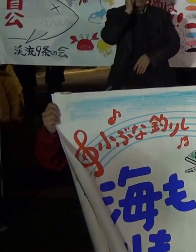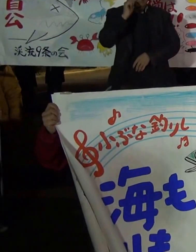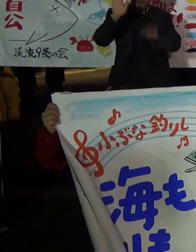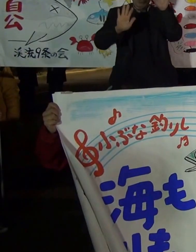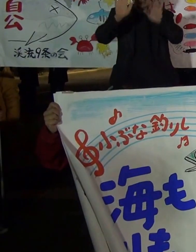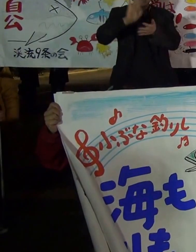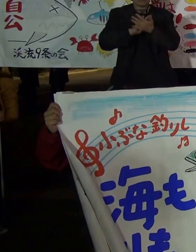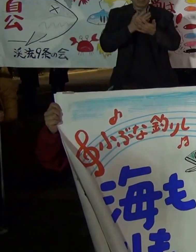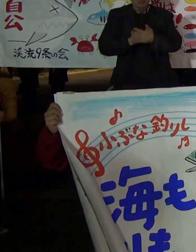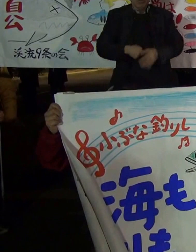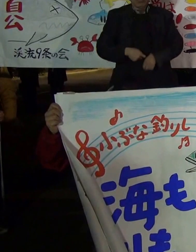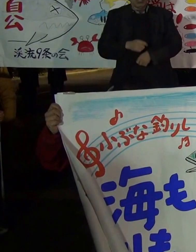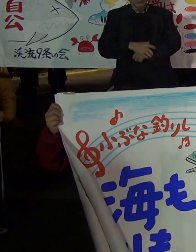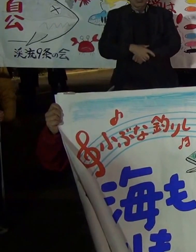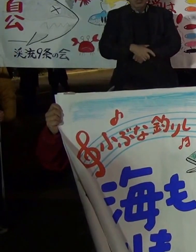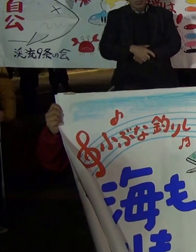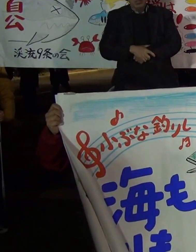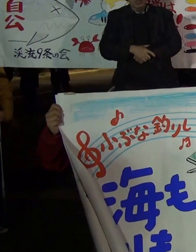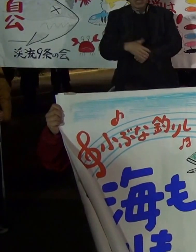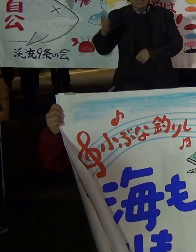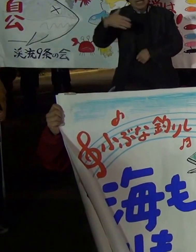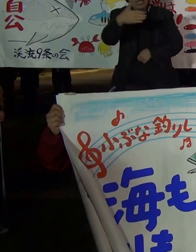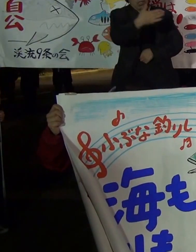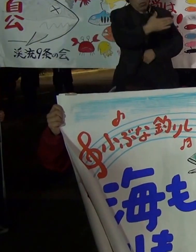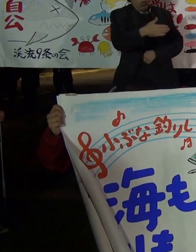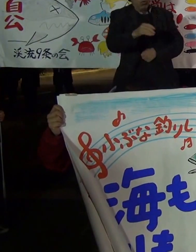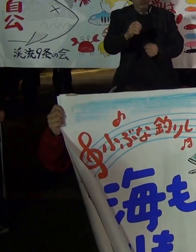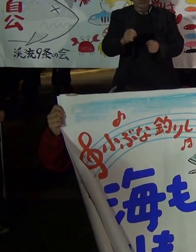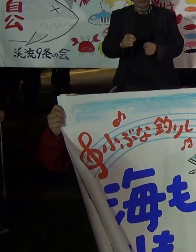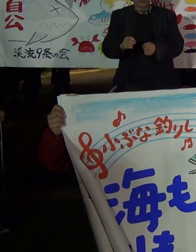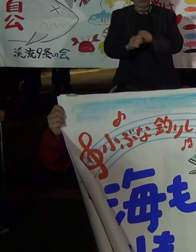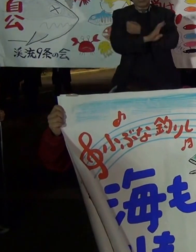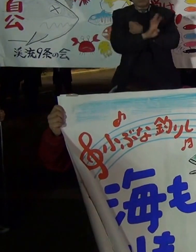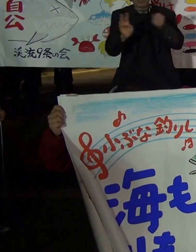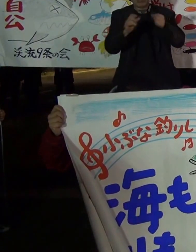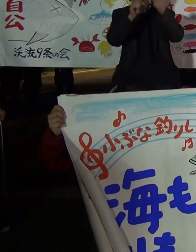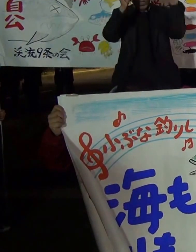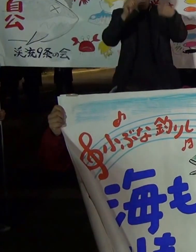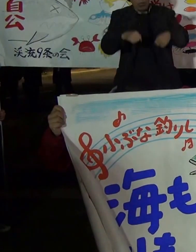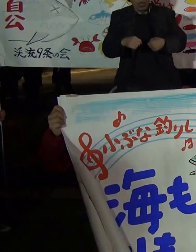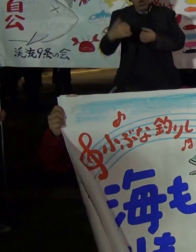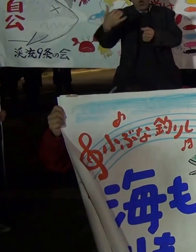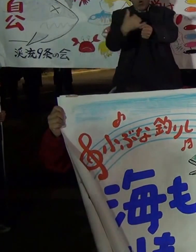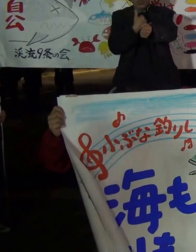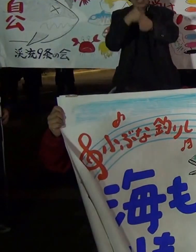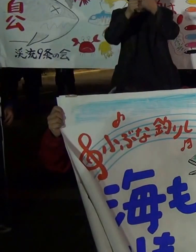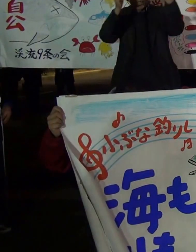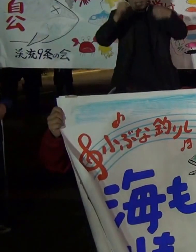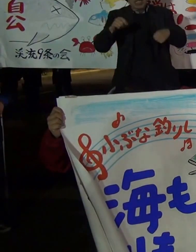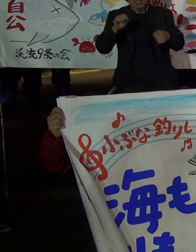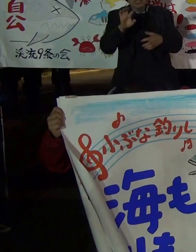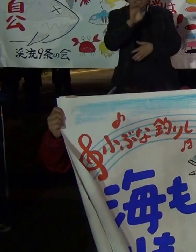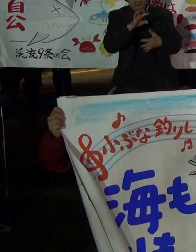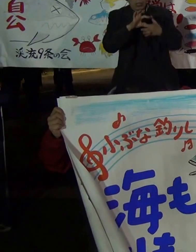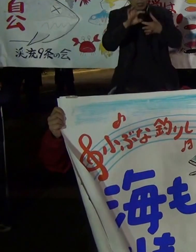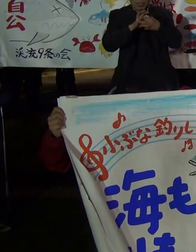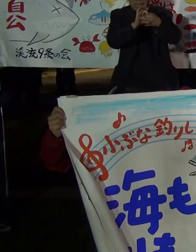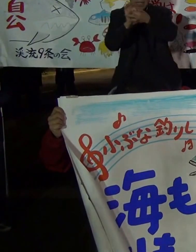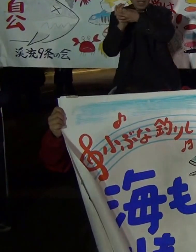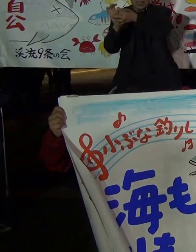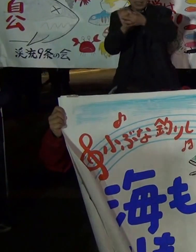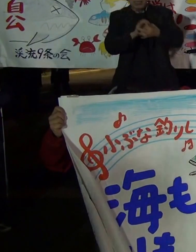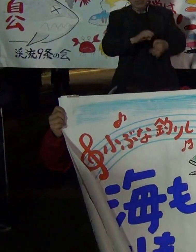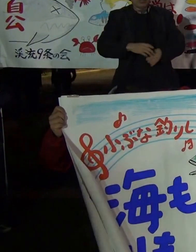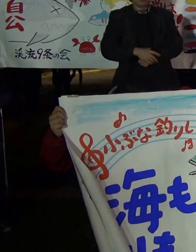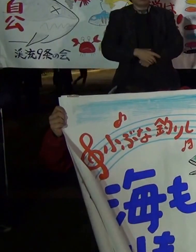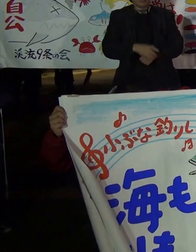てそういうことで、やはり魚とね原発問題放射能の問題というのは非常にかかって、実は私たちも渓